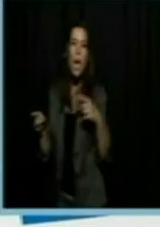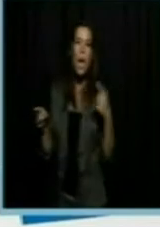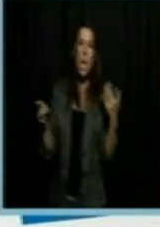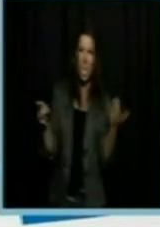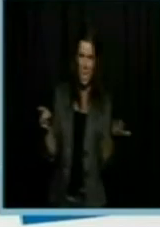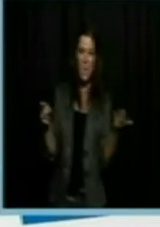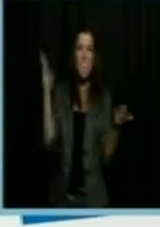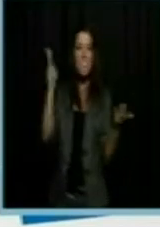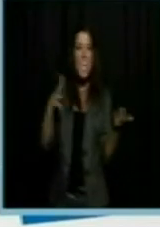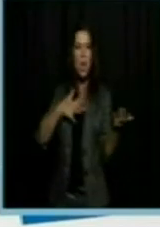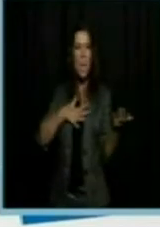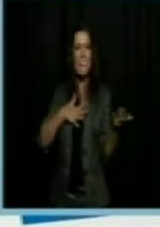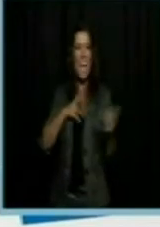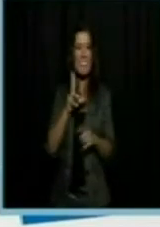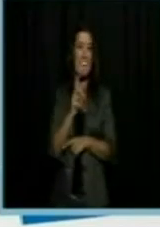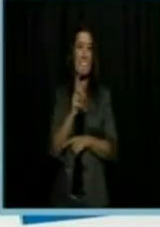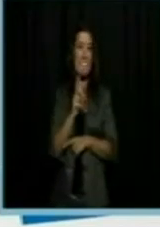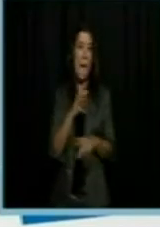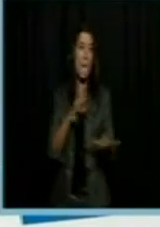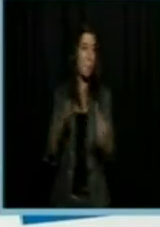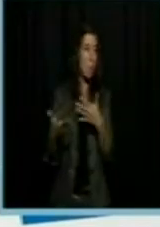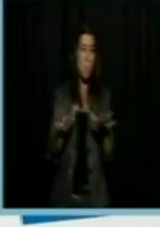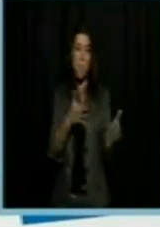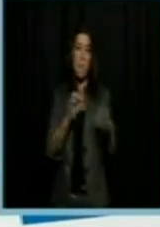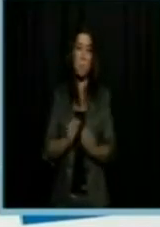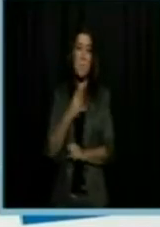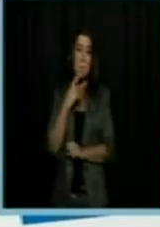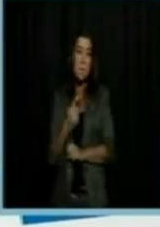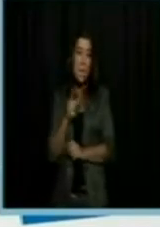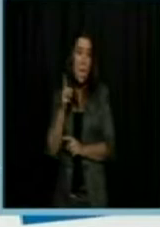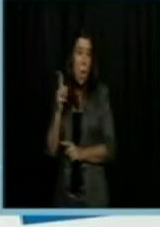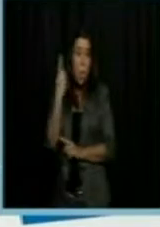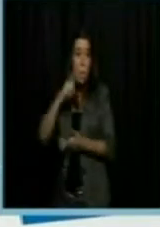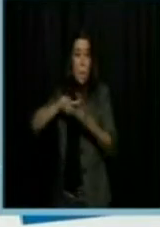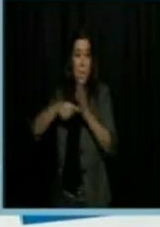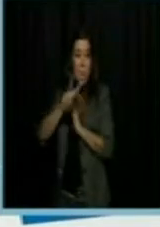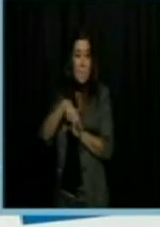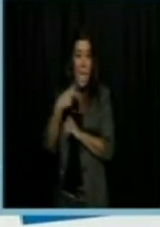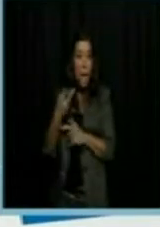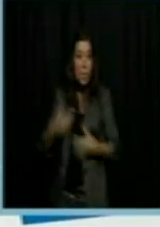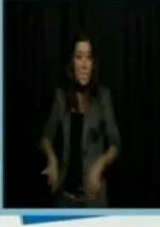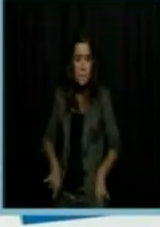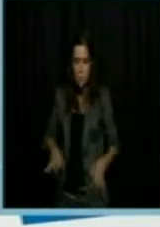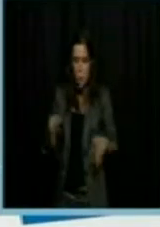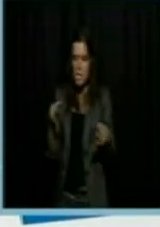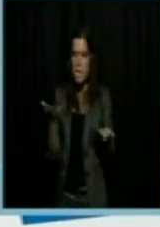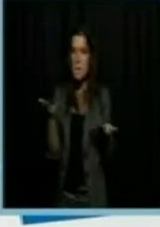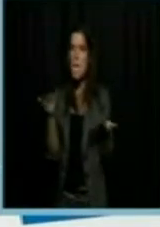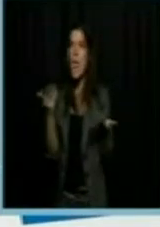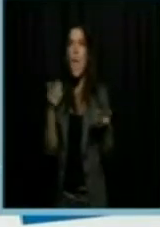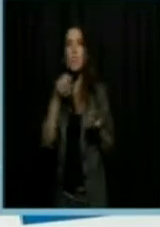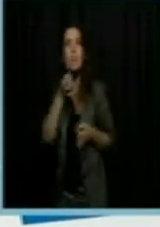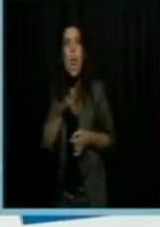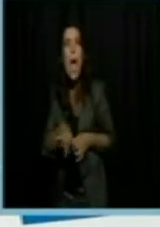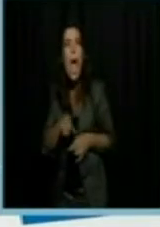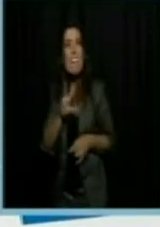disponibilità economica liquida disponibile di 1 milione di euro. Io 1 milione di euro penso che se metto assieme